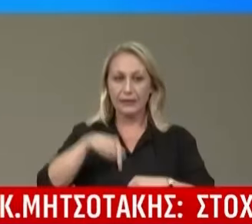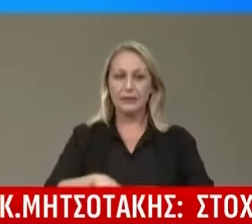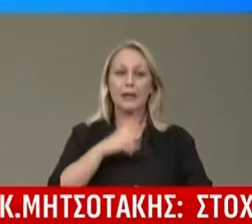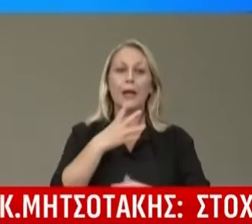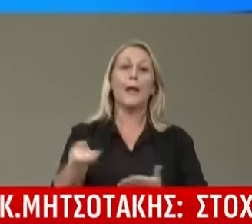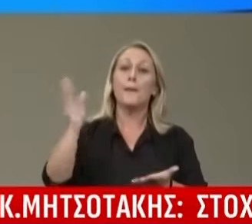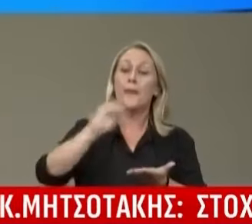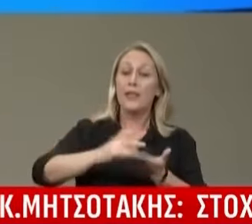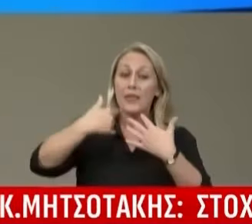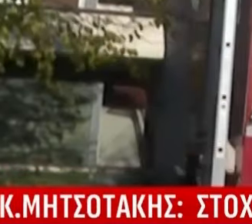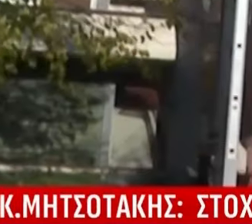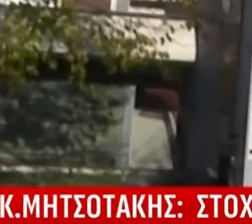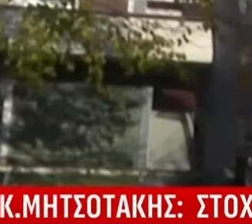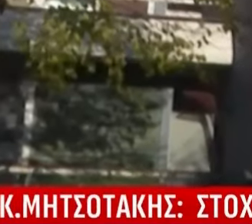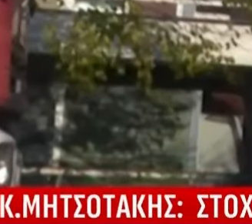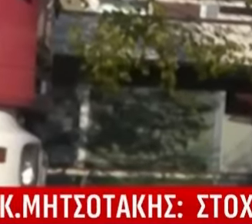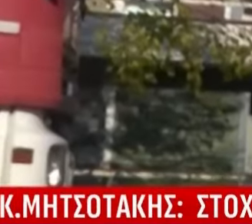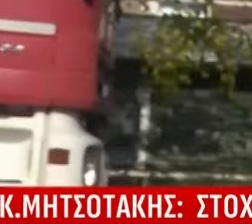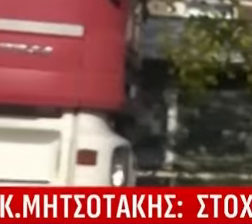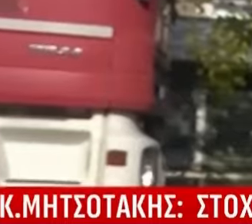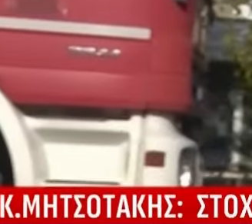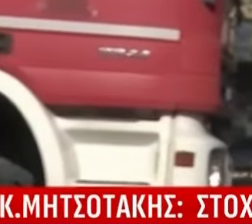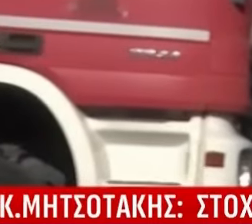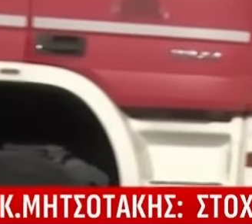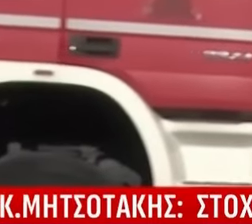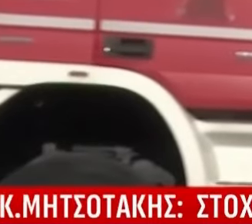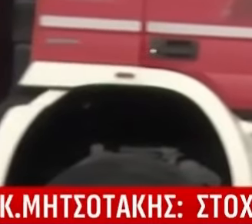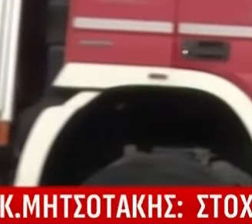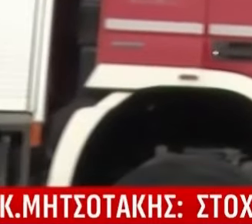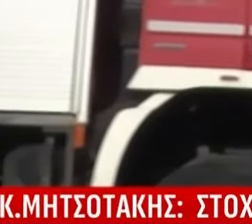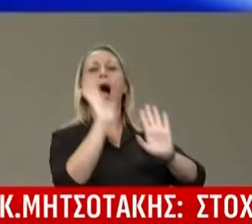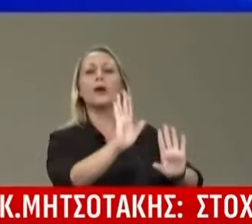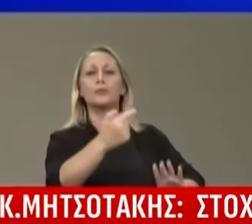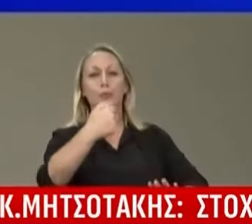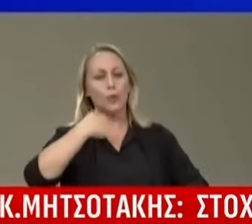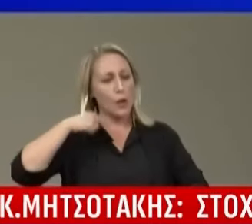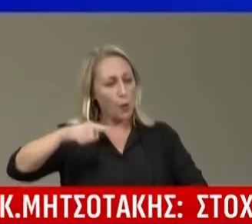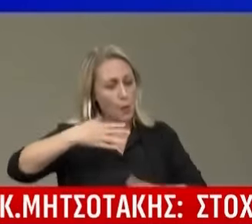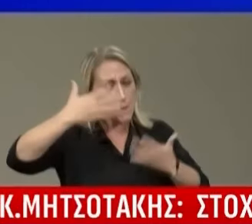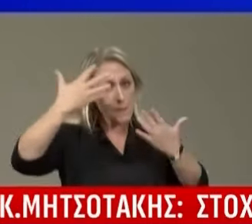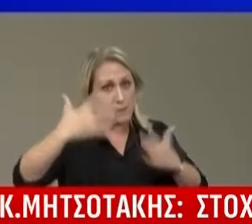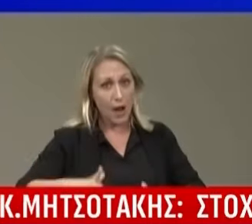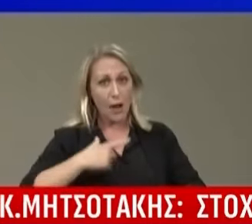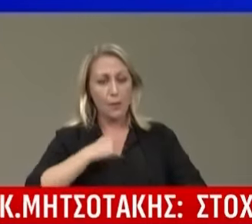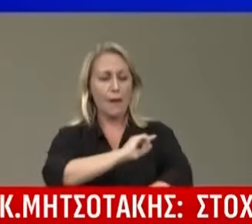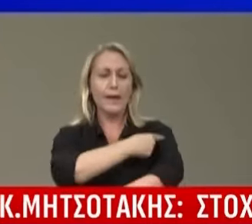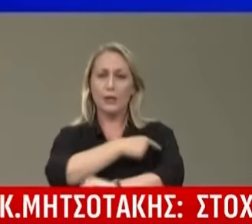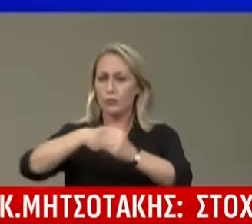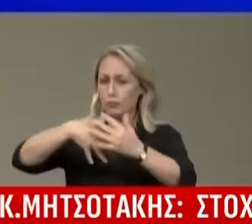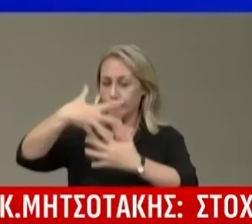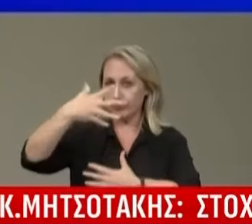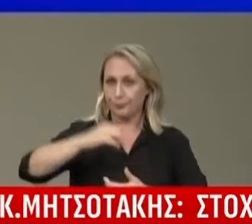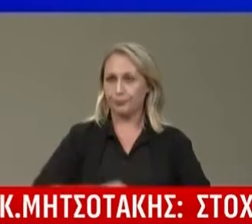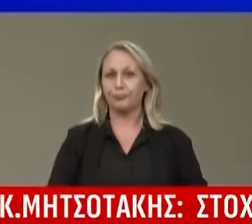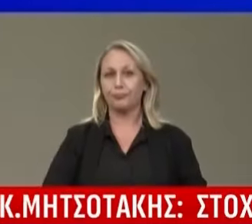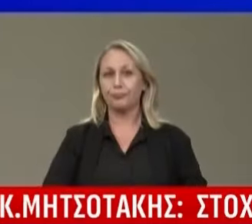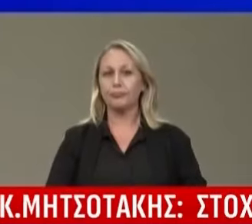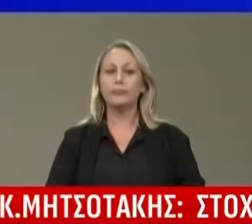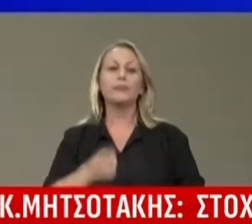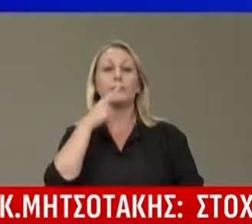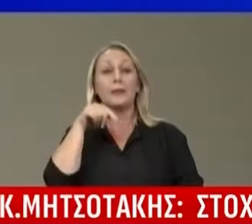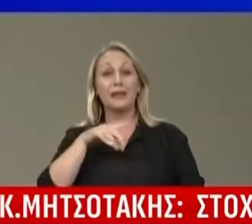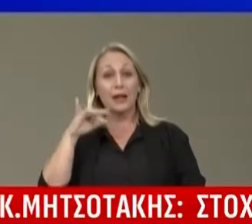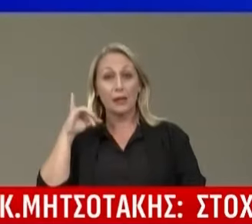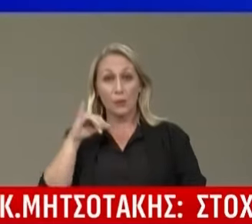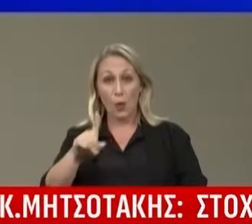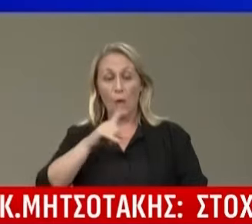με τον Πρωθυπουργό να κάνει ειδική αναφορά με μέτρα που θα ενισχύσουν τον κλάδο. Ανταποκρινόμενοι σε ένα πάγιο